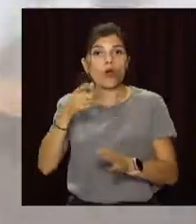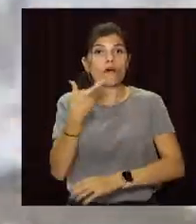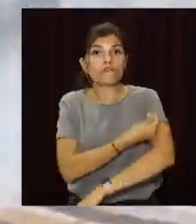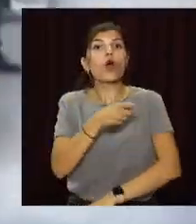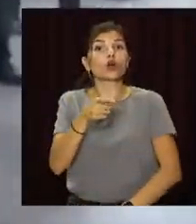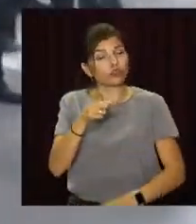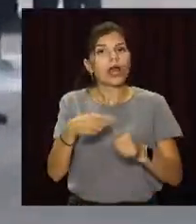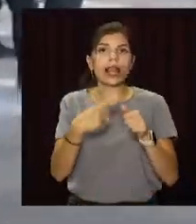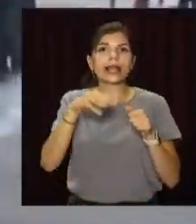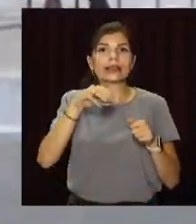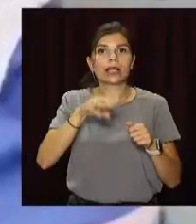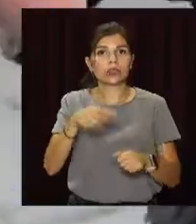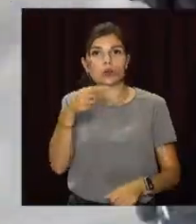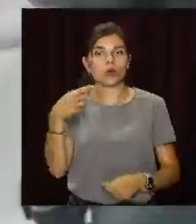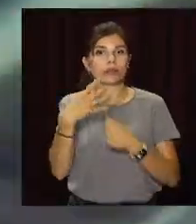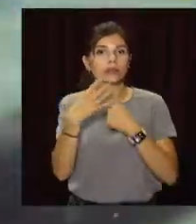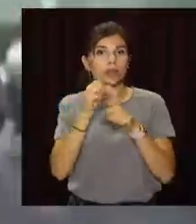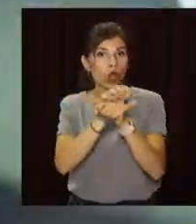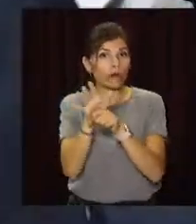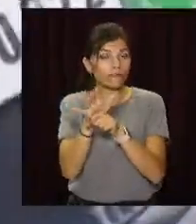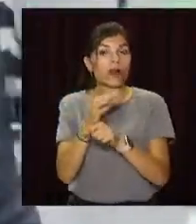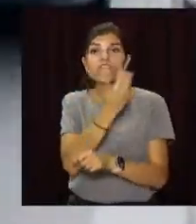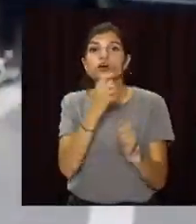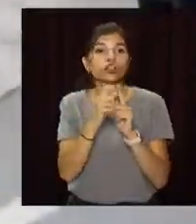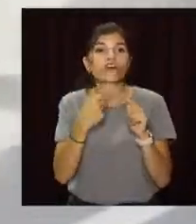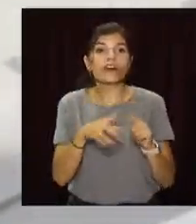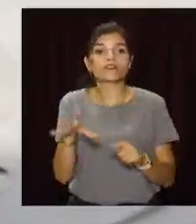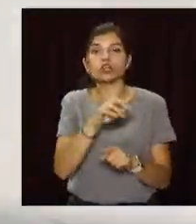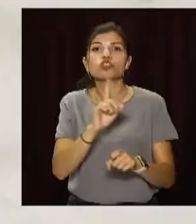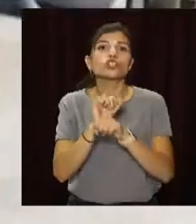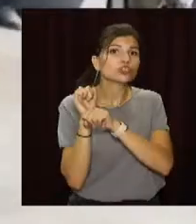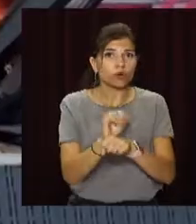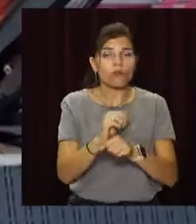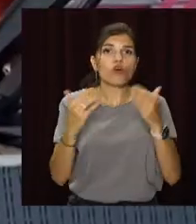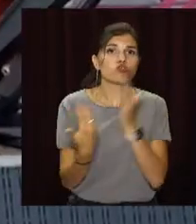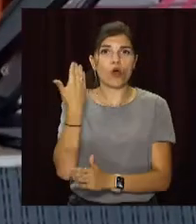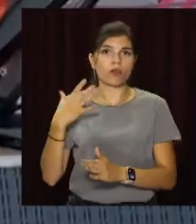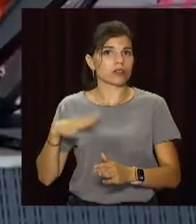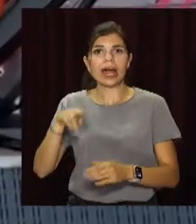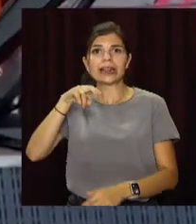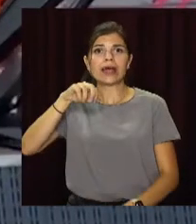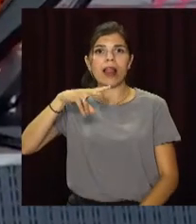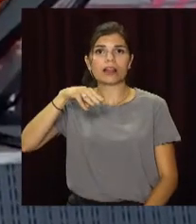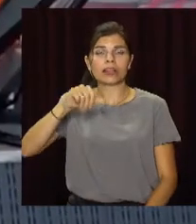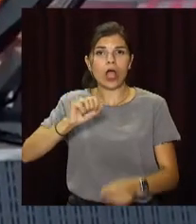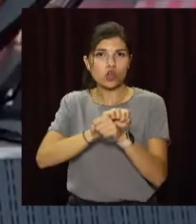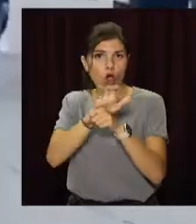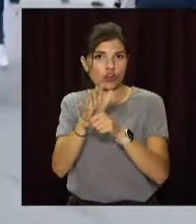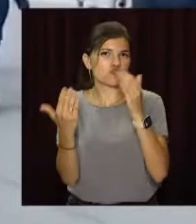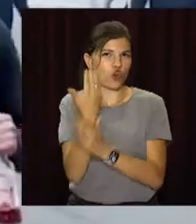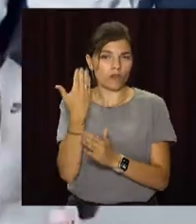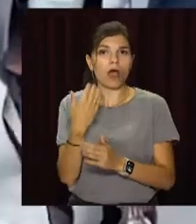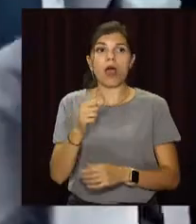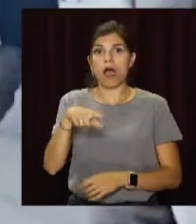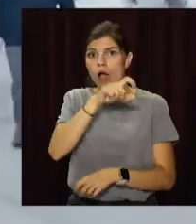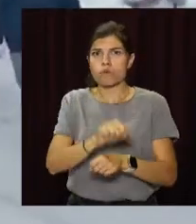вакцинацію або негативний тест на COVID-19. За його словами, все це, аби зупинити нову хвилю штаму Дельта. Протестувальники ж вважають це